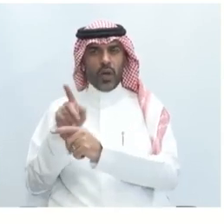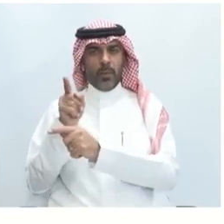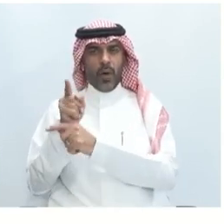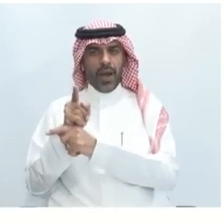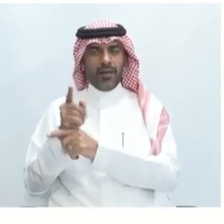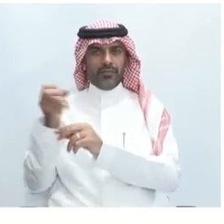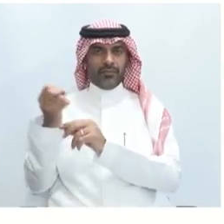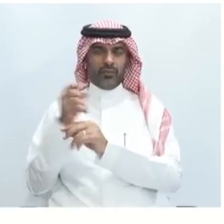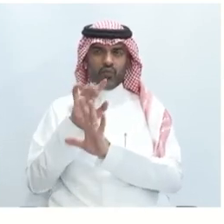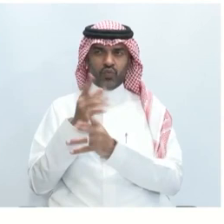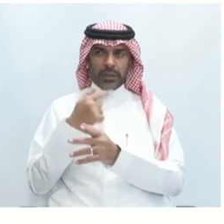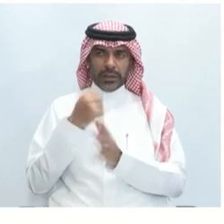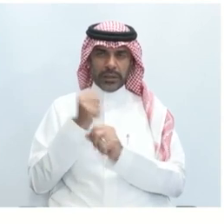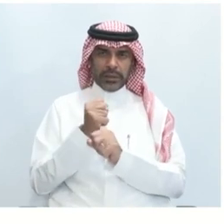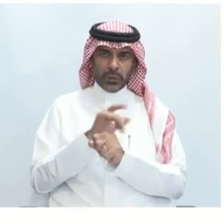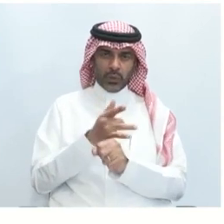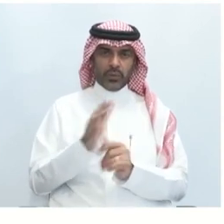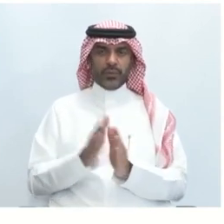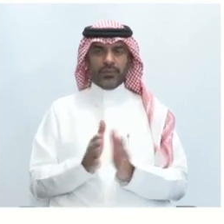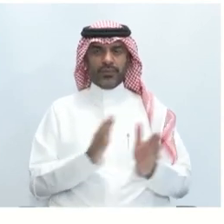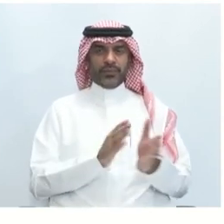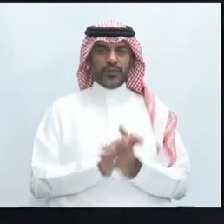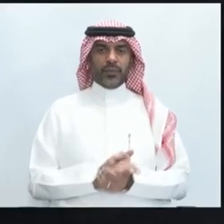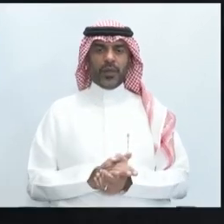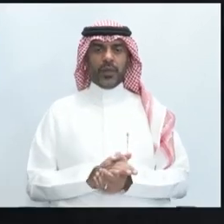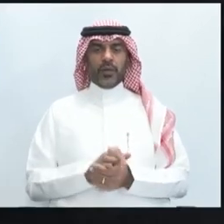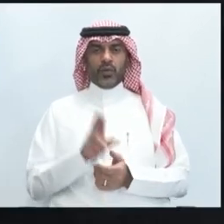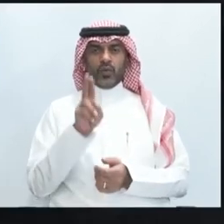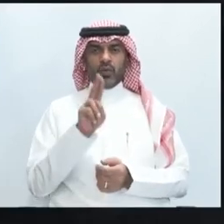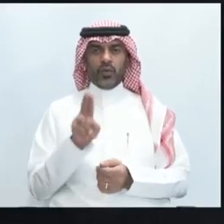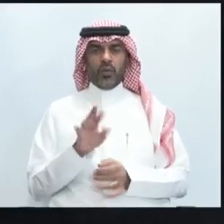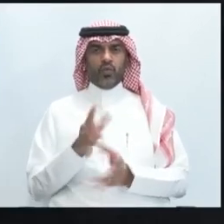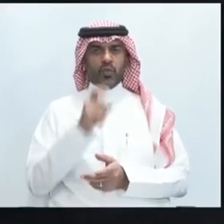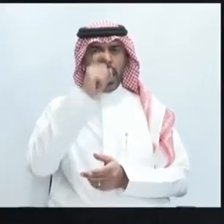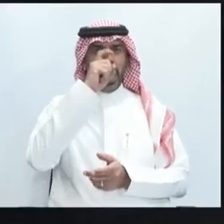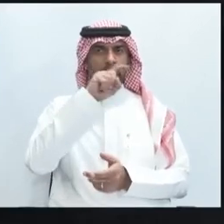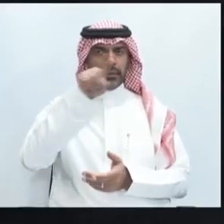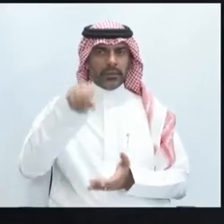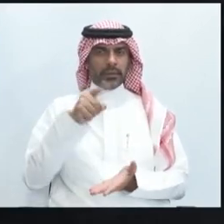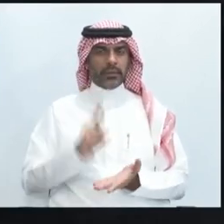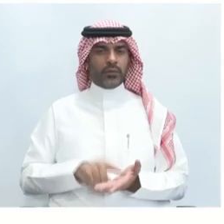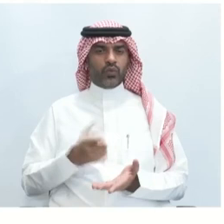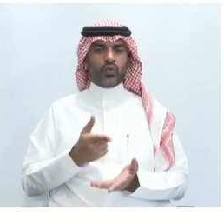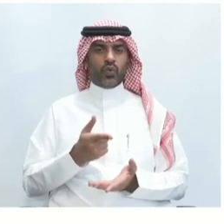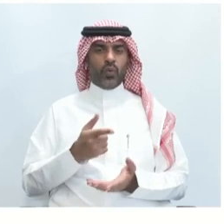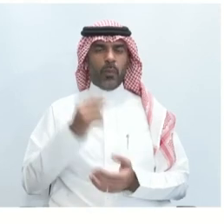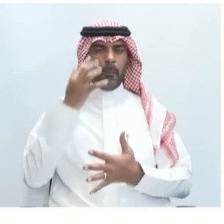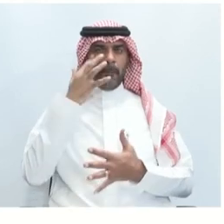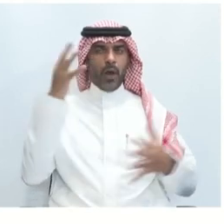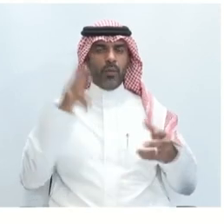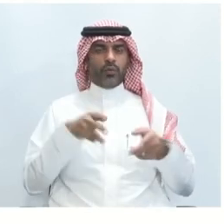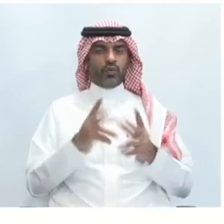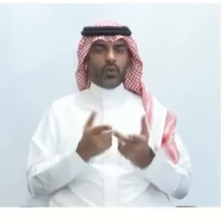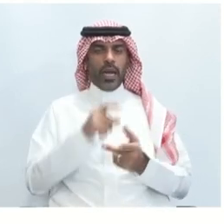طيب ماذا يجب علينا للحصول على معلومات المشروع احسنتم لابد ان نحرص على استخدام